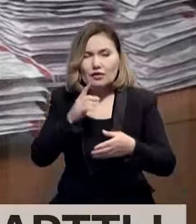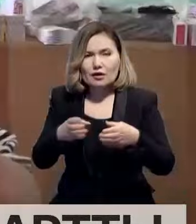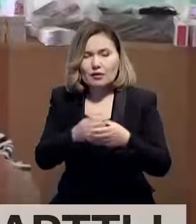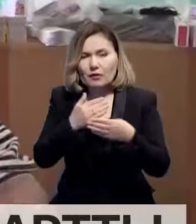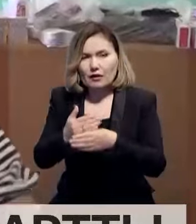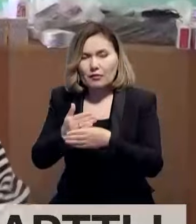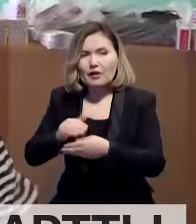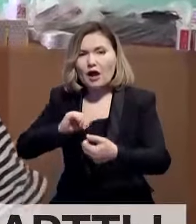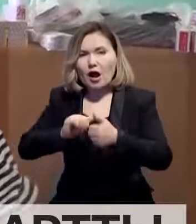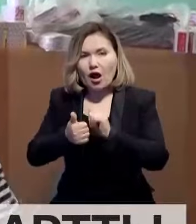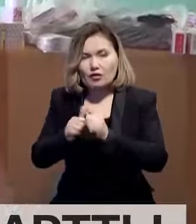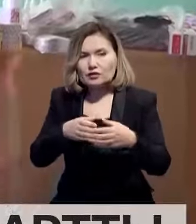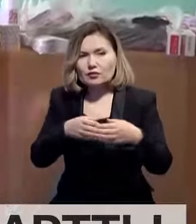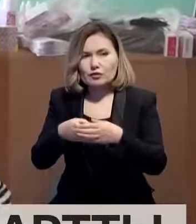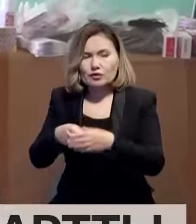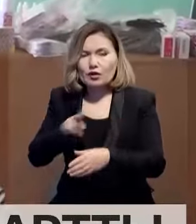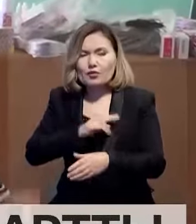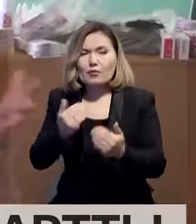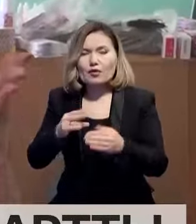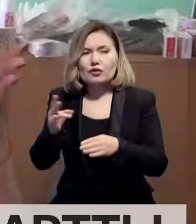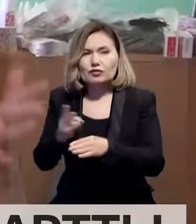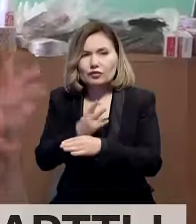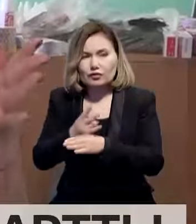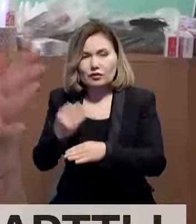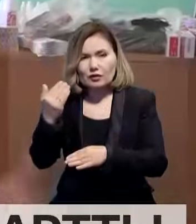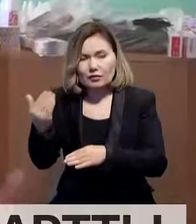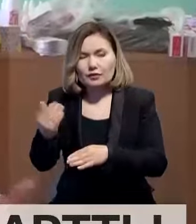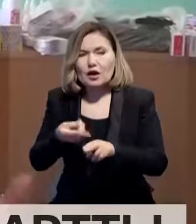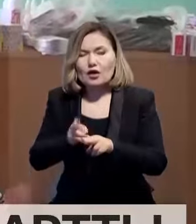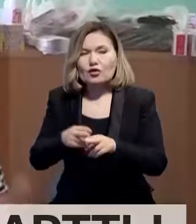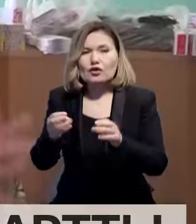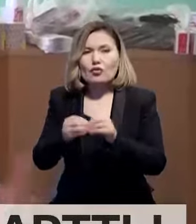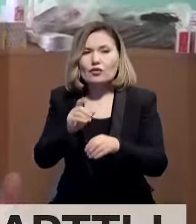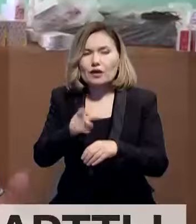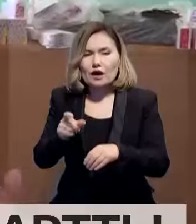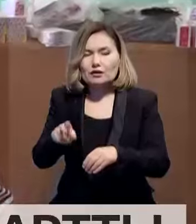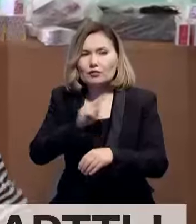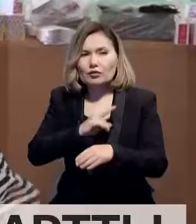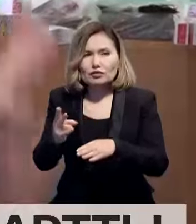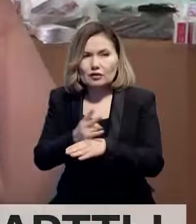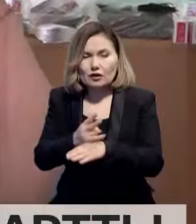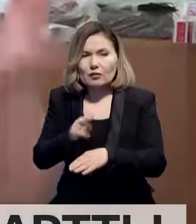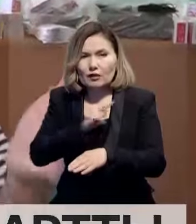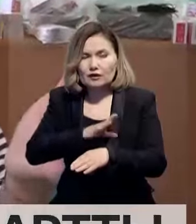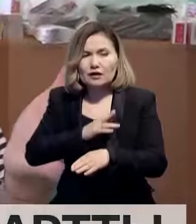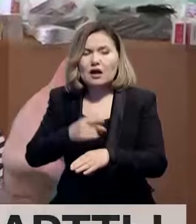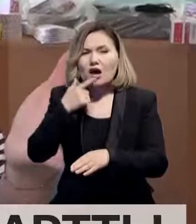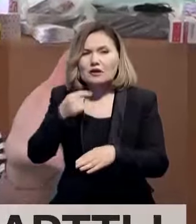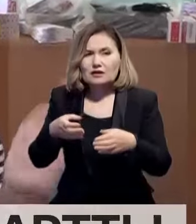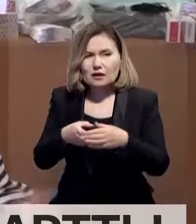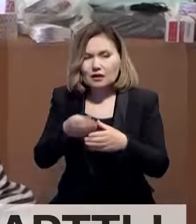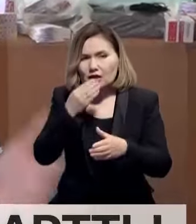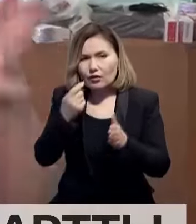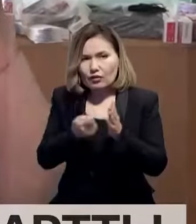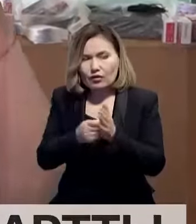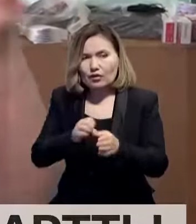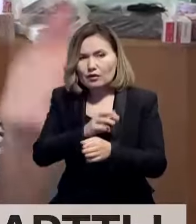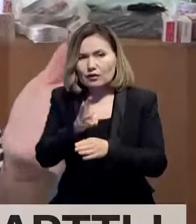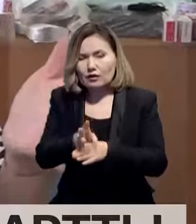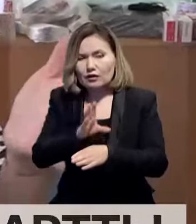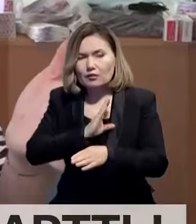былай ауысып тұрады. Мысалы, бүгін түнде мында 10 адам істеді. Түні бойы. Мында солдаттар тамақ ішті,